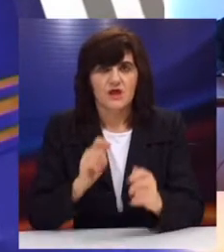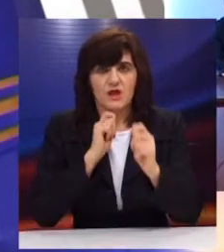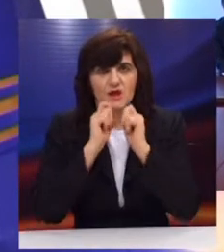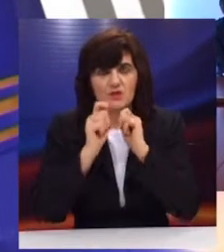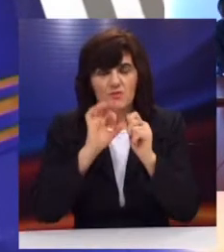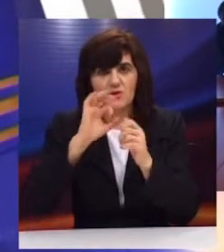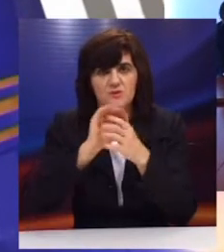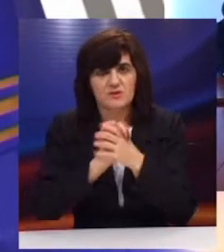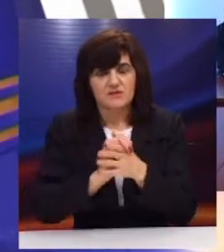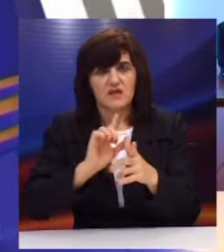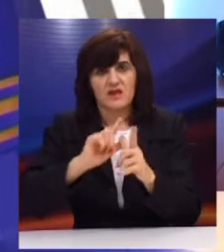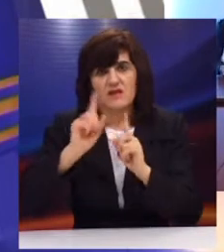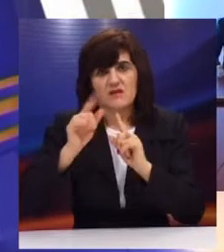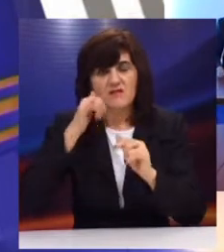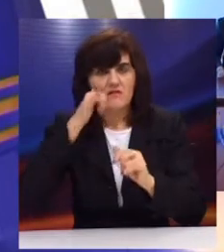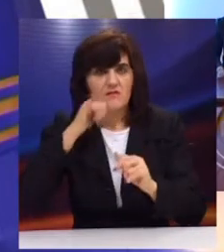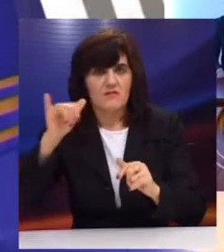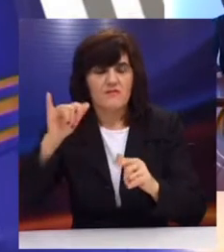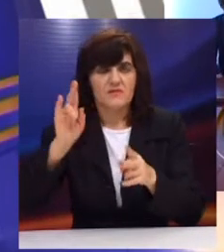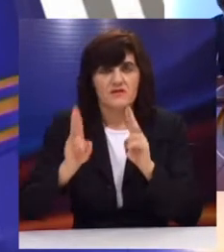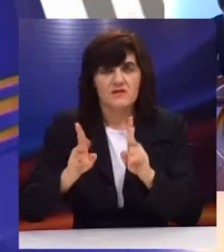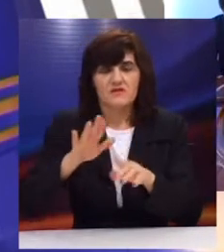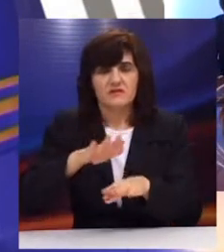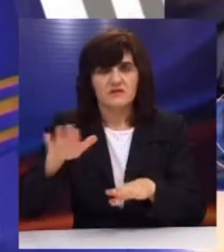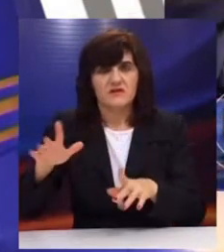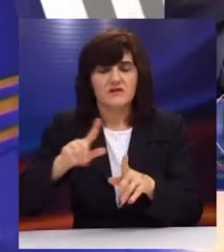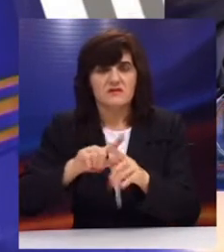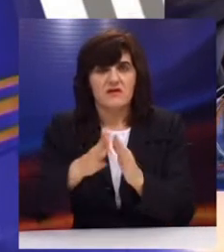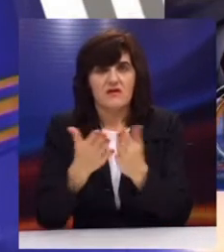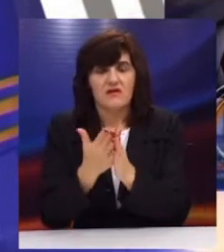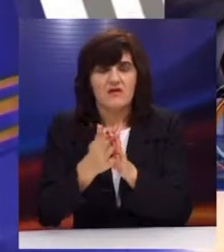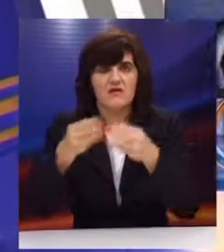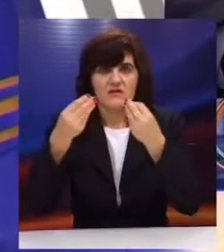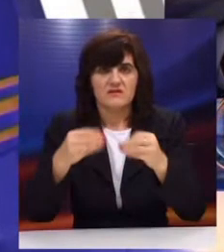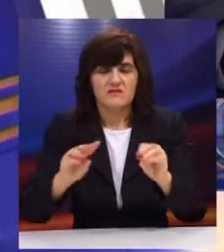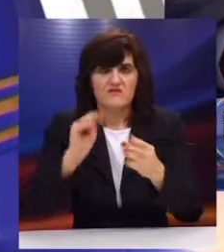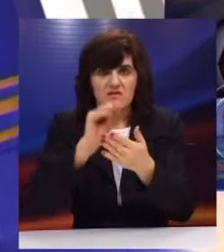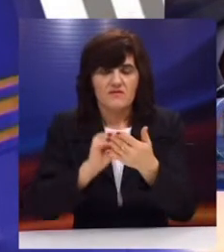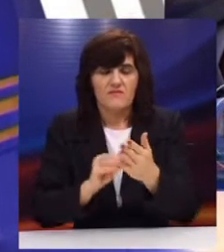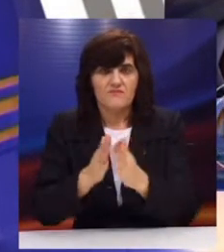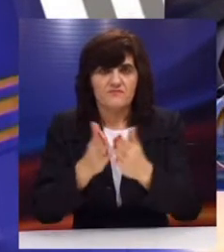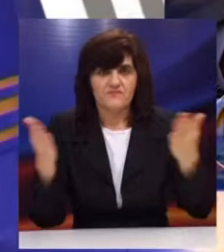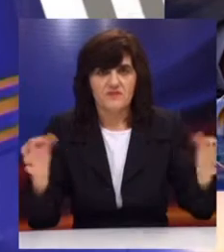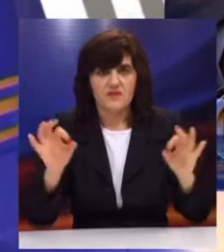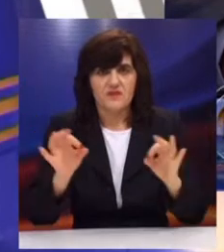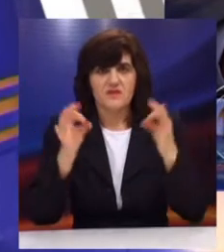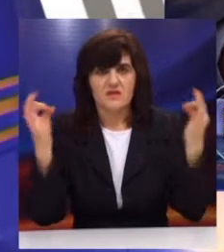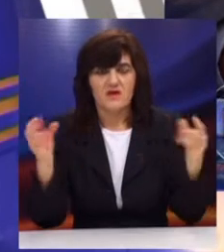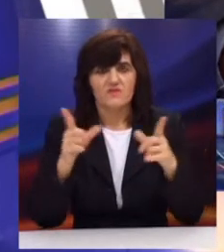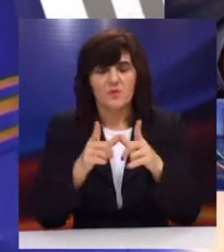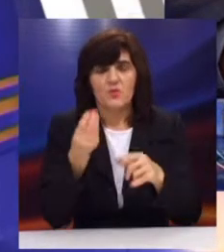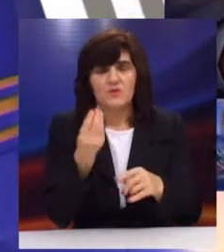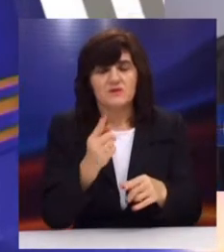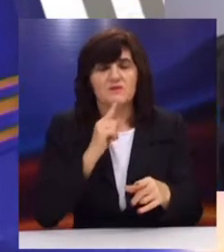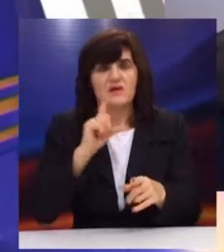Sporazum o saradnji koji podrazumeva razmenu studenata osnovnih i master studija, razmenu udžbenika, objavljivanje naučnih radova u časopisima u Srbiji